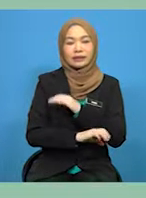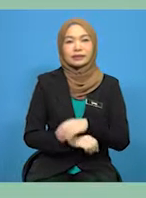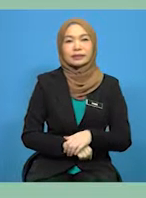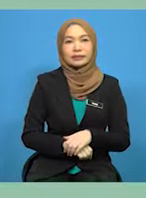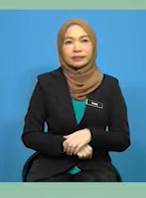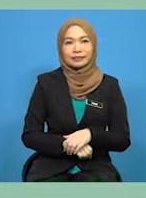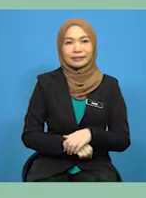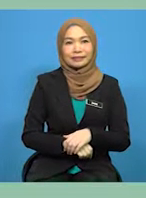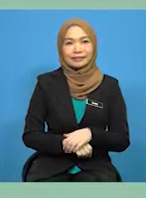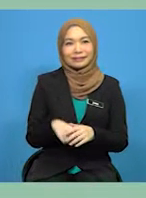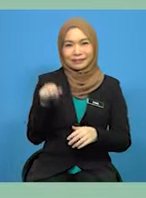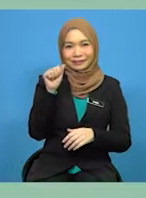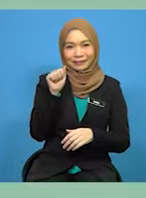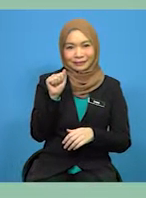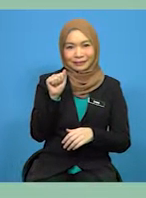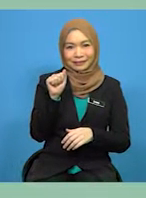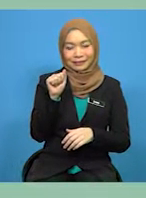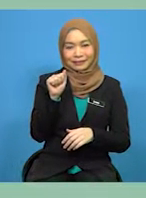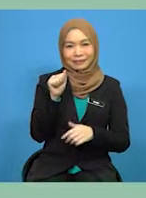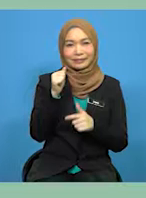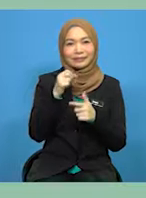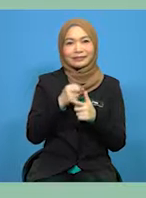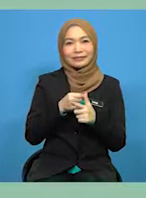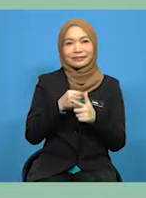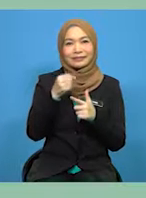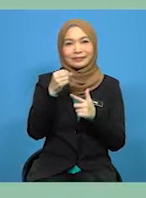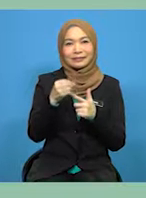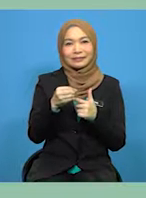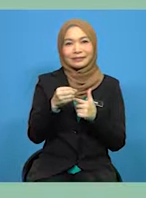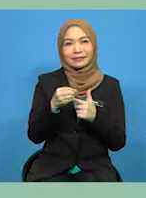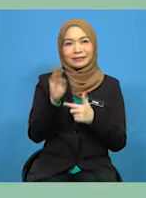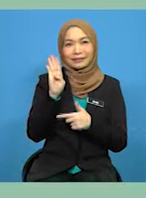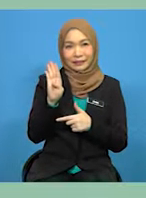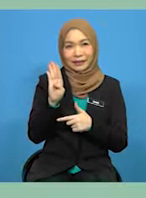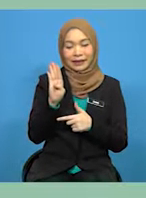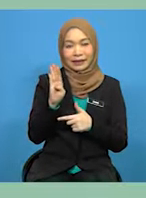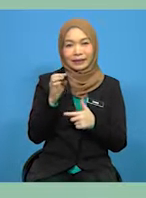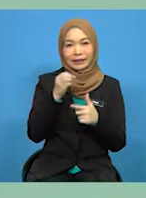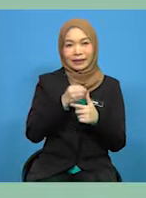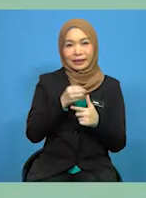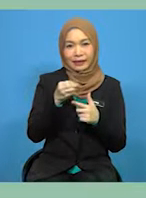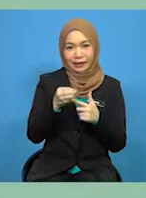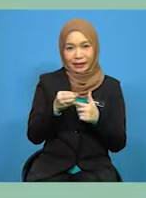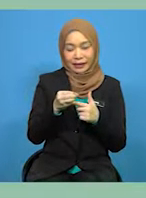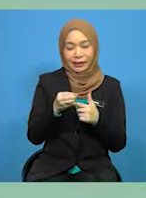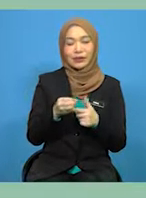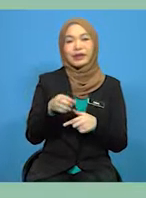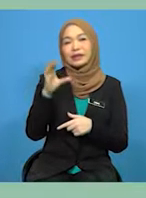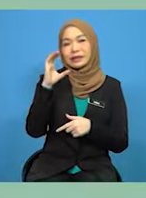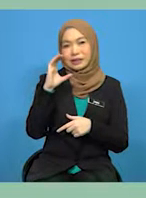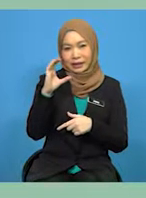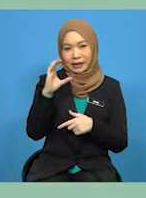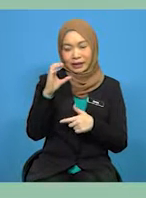A. Pengiraan 2 kali. B. Pengiraan susut